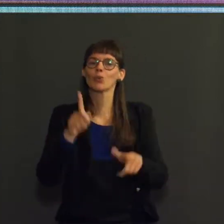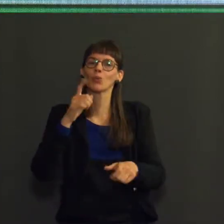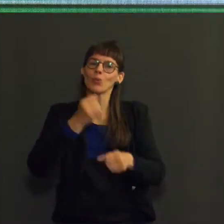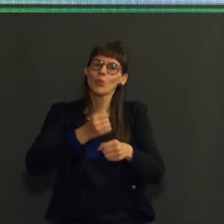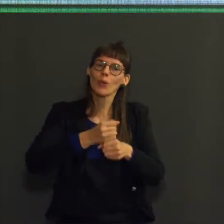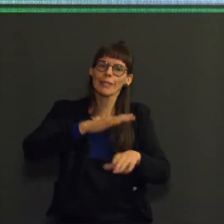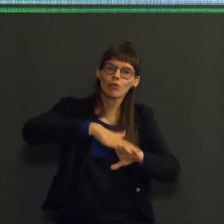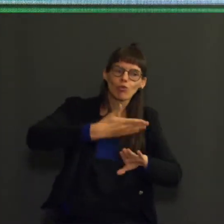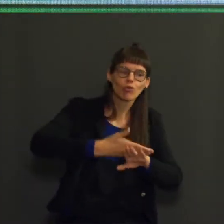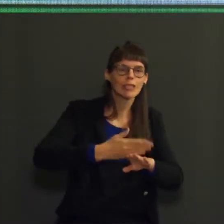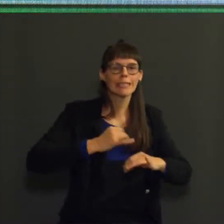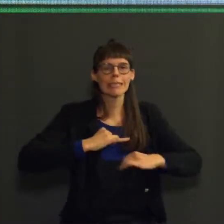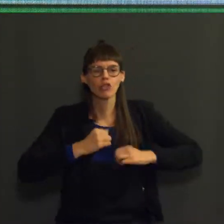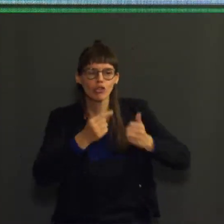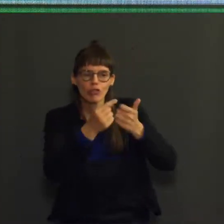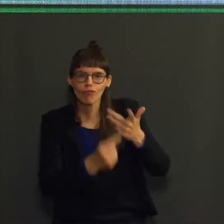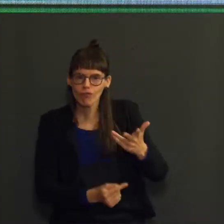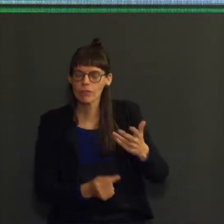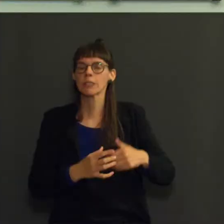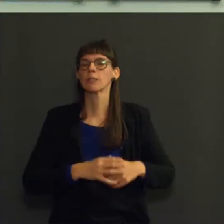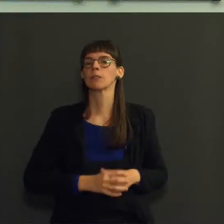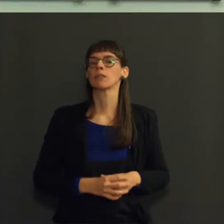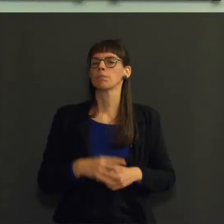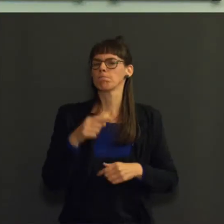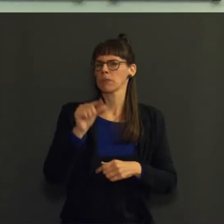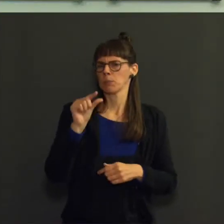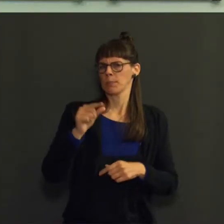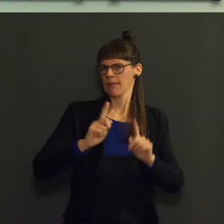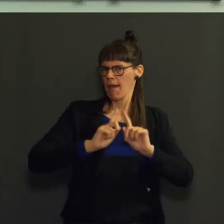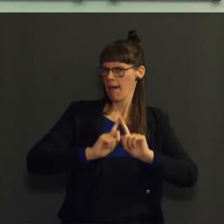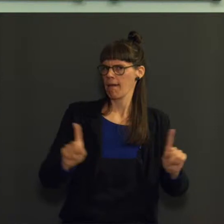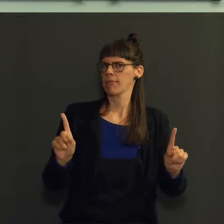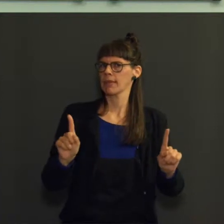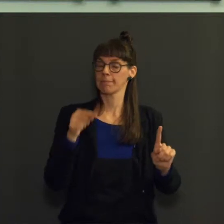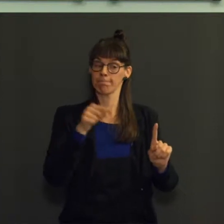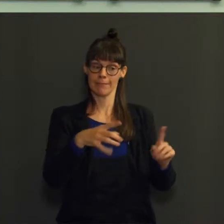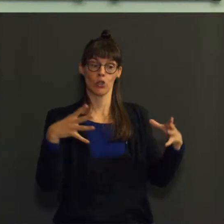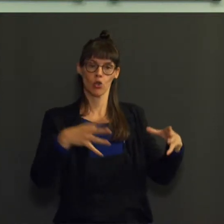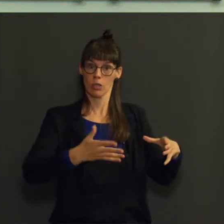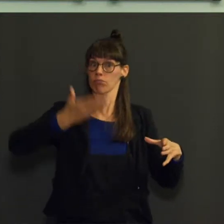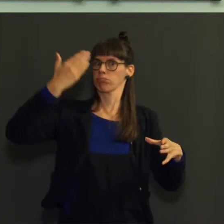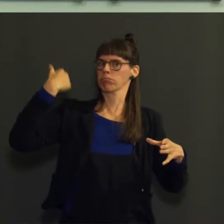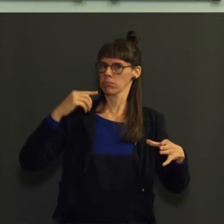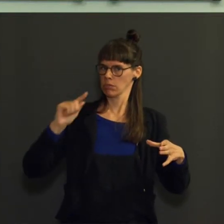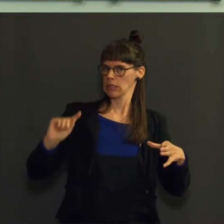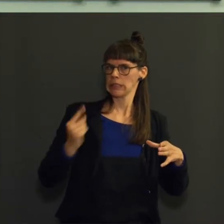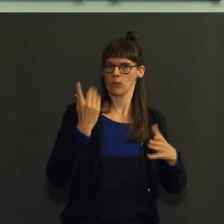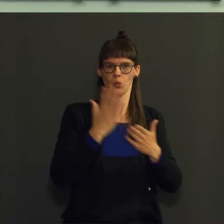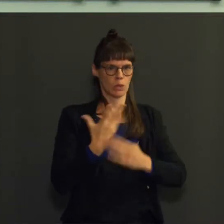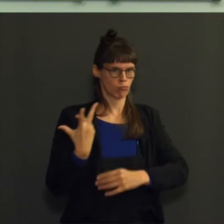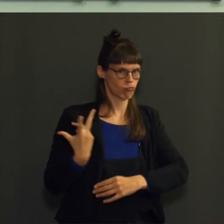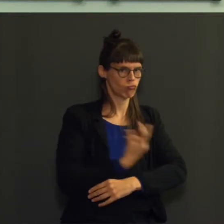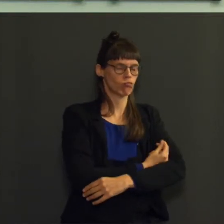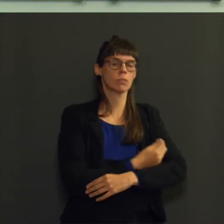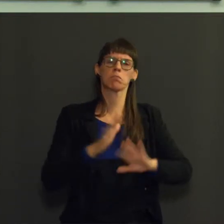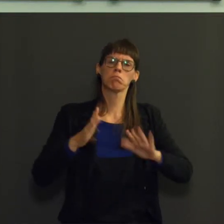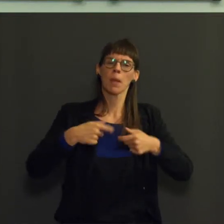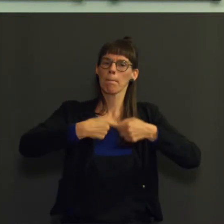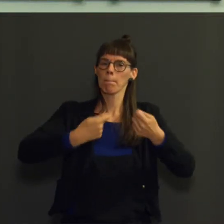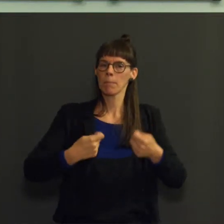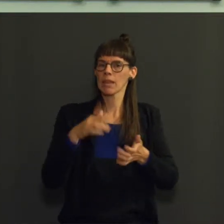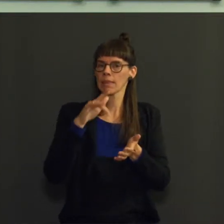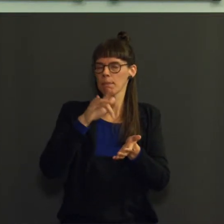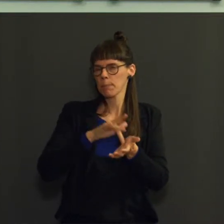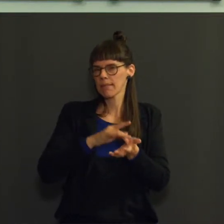gezondheidswerkers. Daar is de situatie anders, omdat deze groep prioritair gevaccineerd werd sinds half